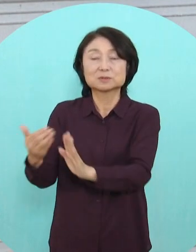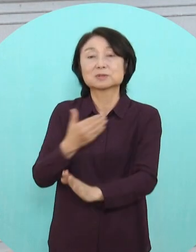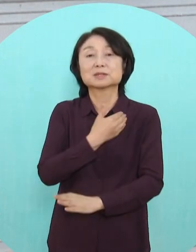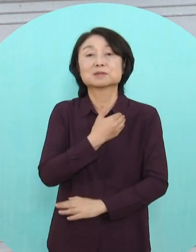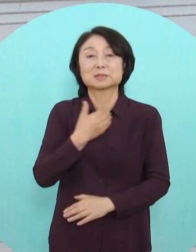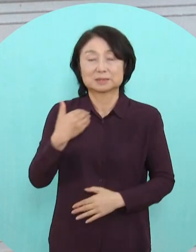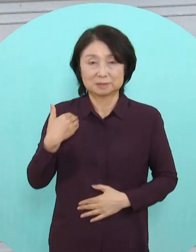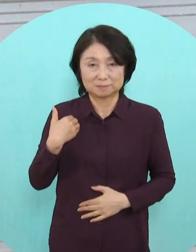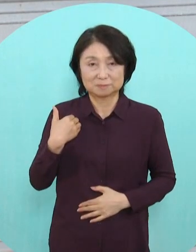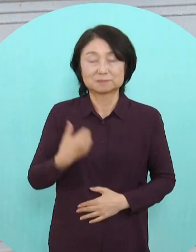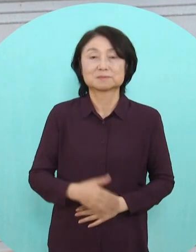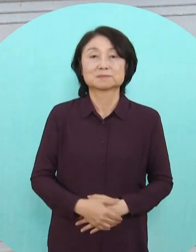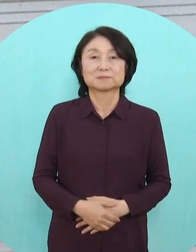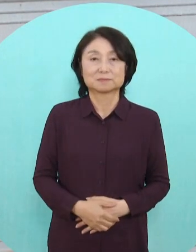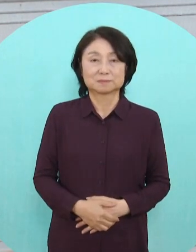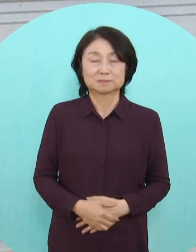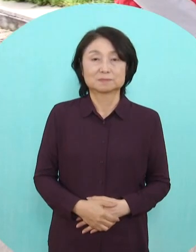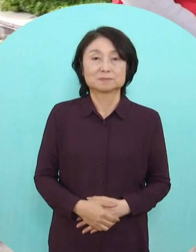ことができました。